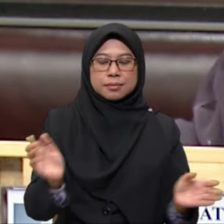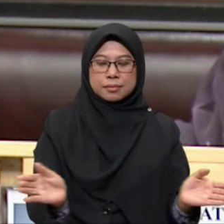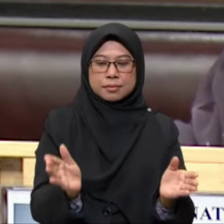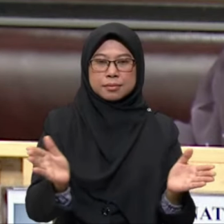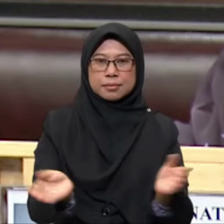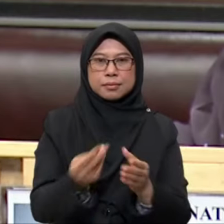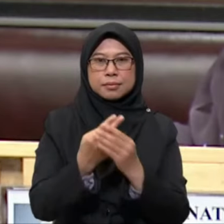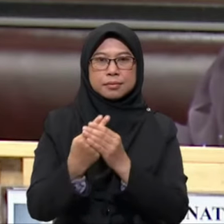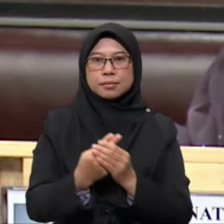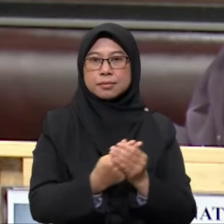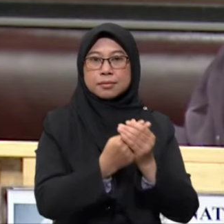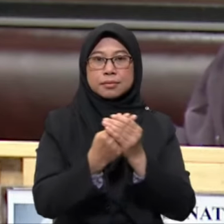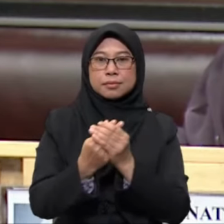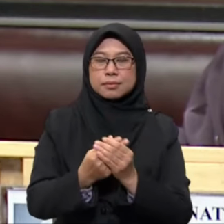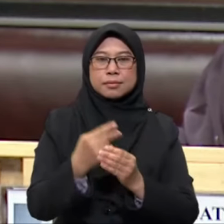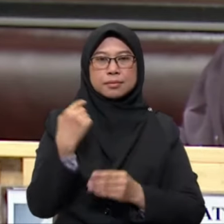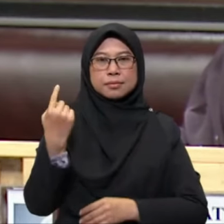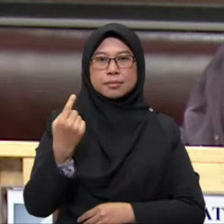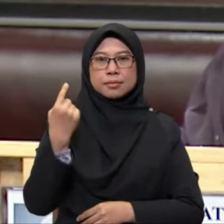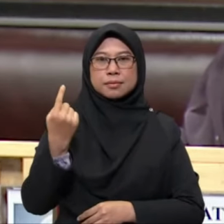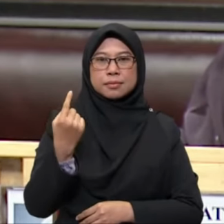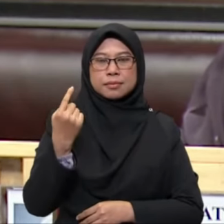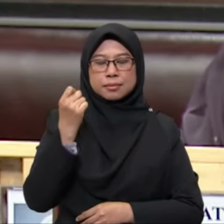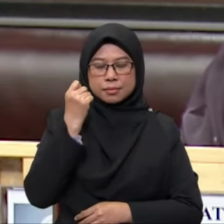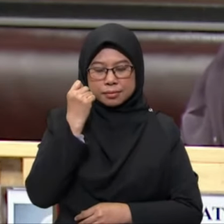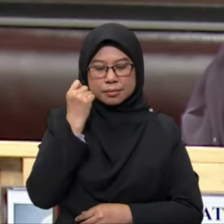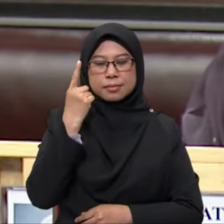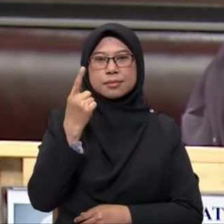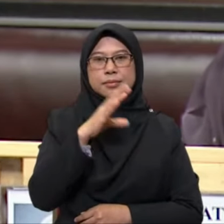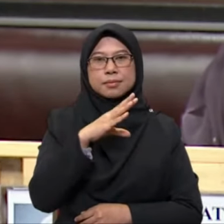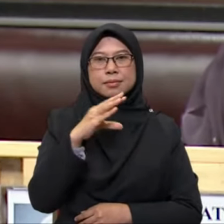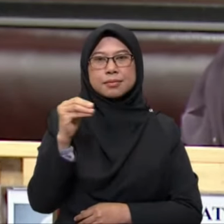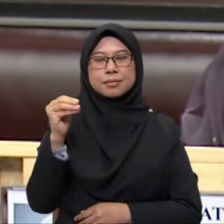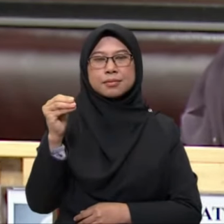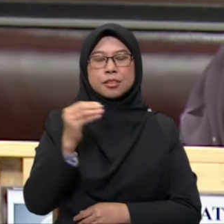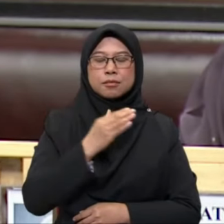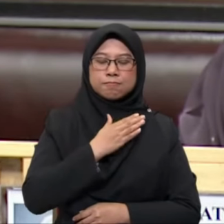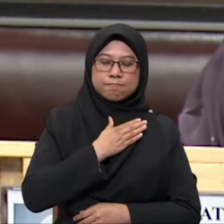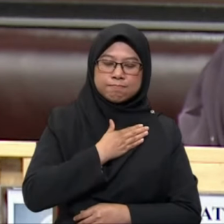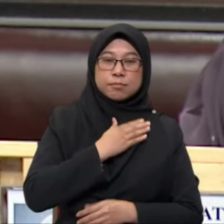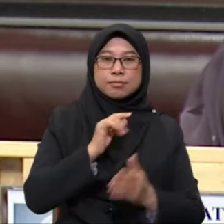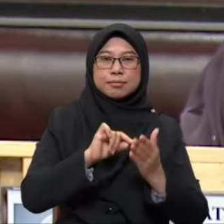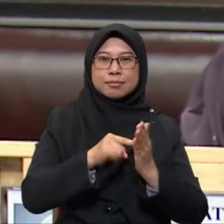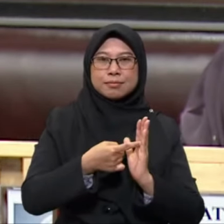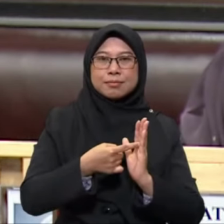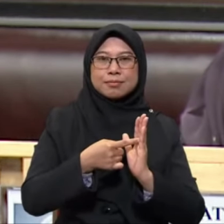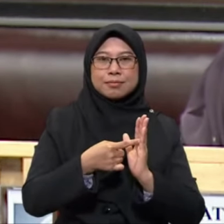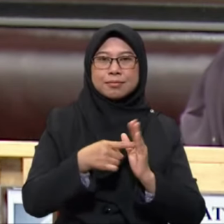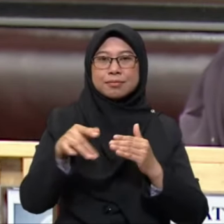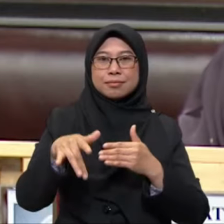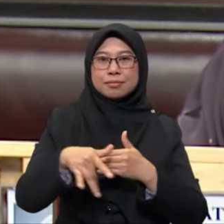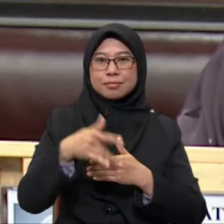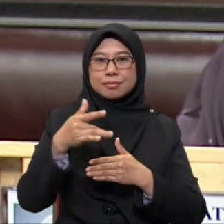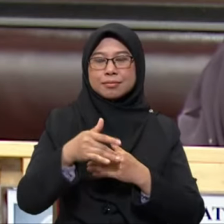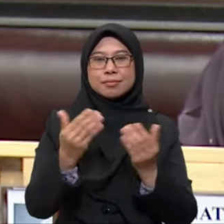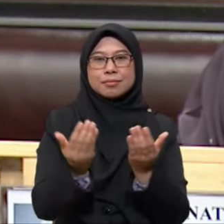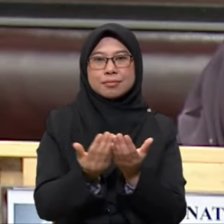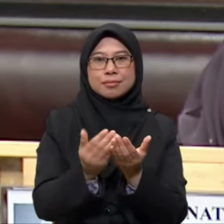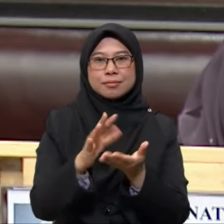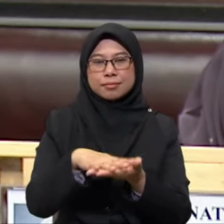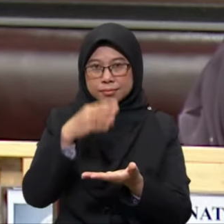pemupukan perpaduan agar sentiasa dihayati dan dijiwai bermula di peringkat awal